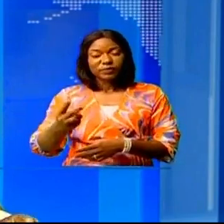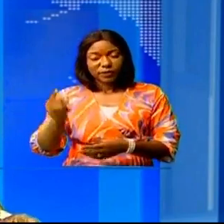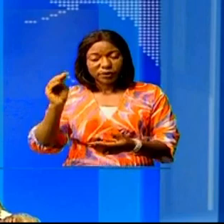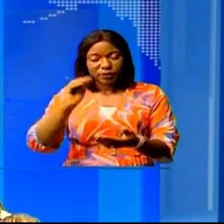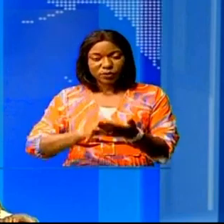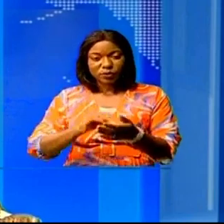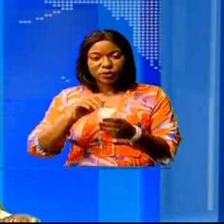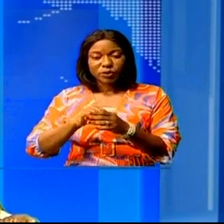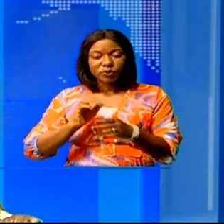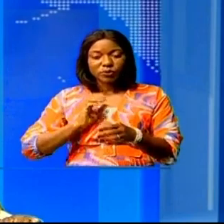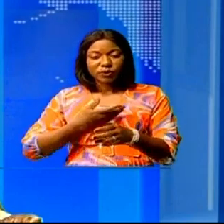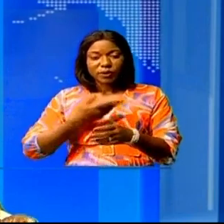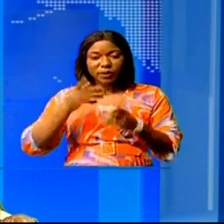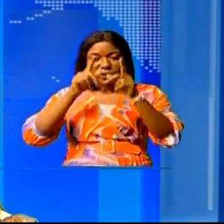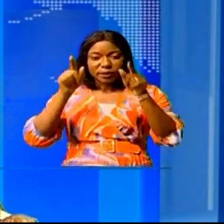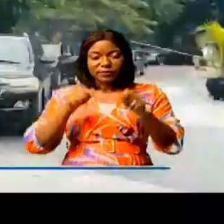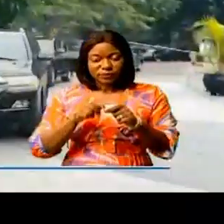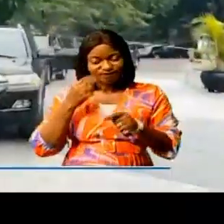fois, Patty Tondouan.